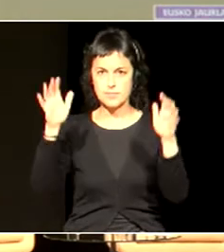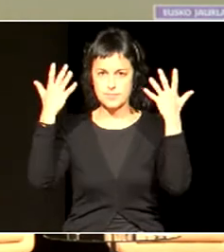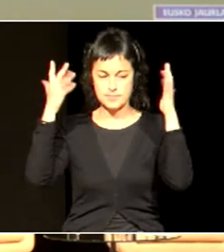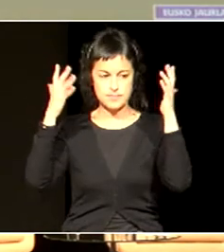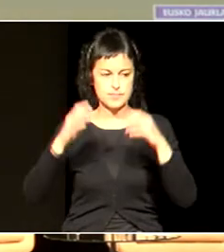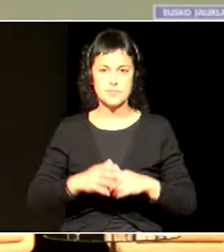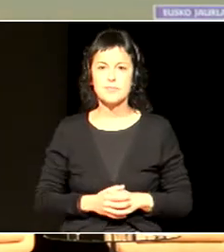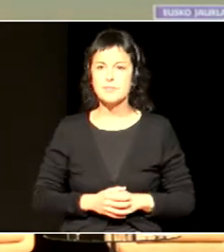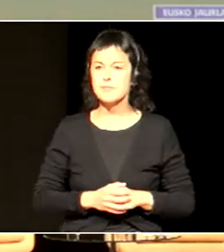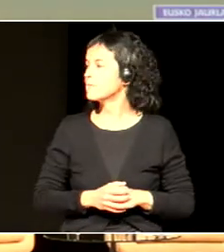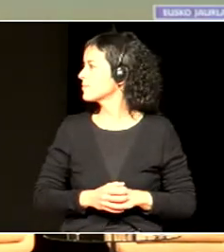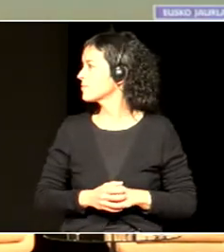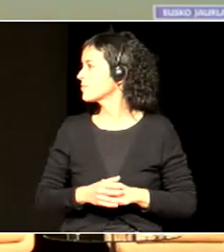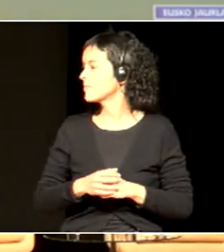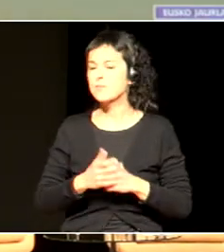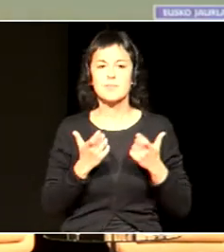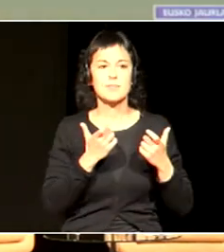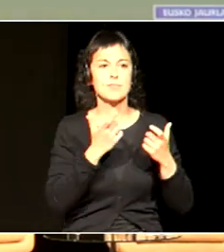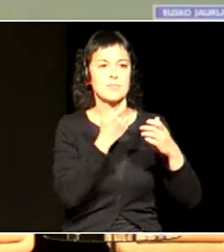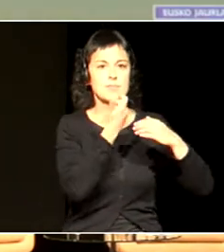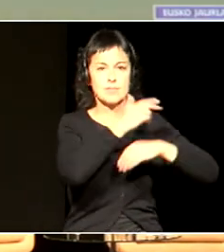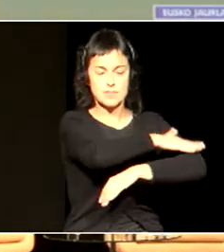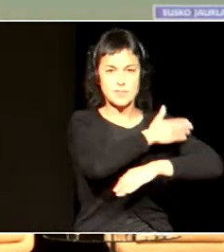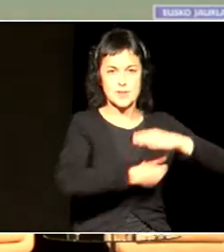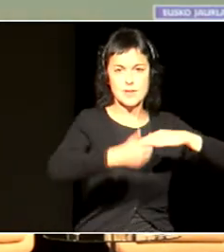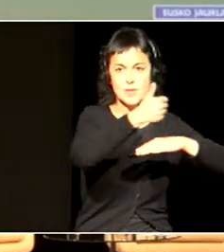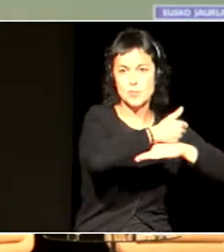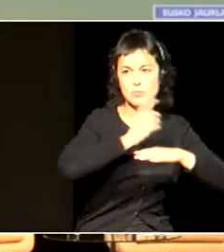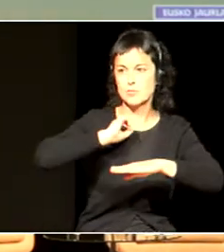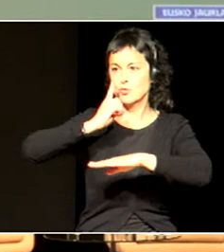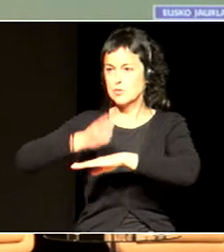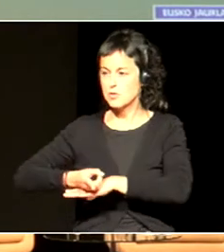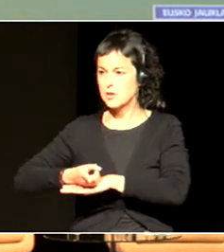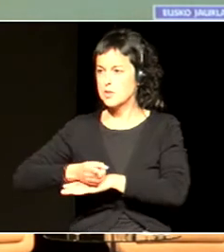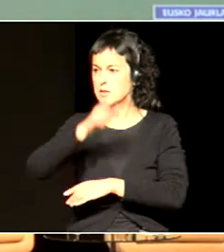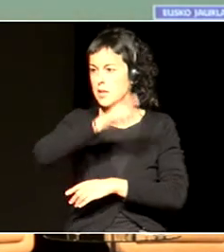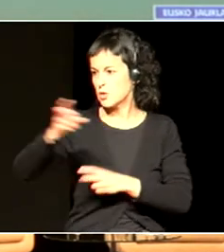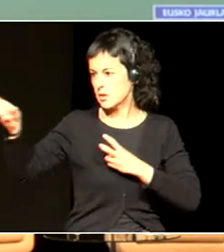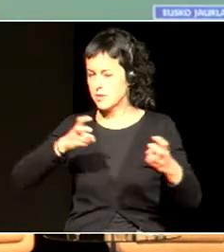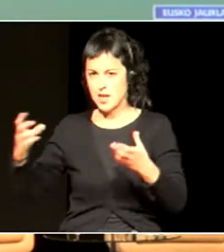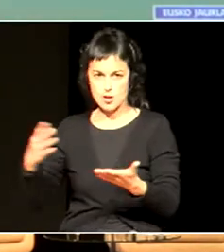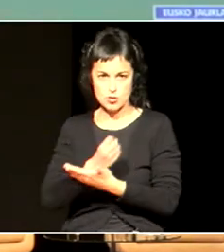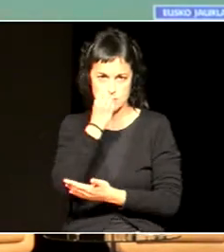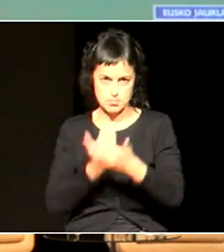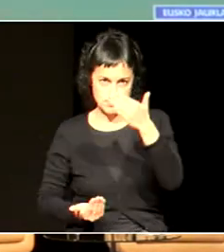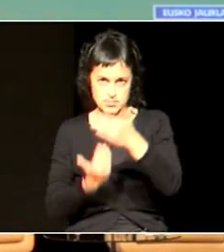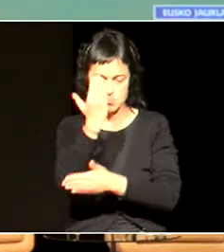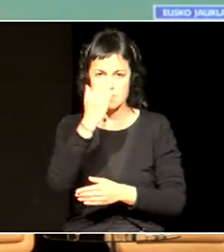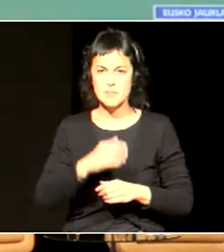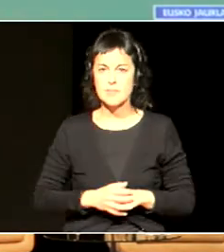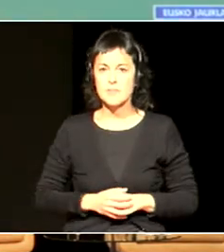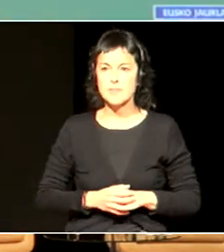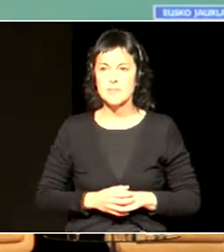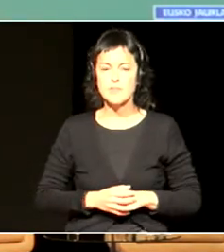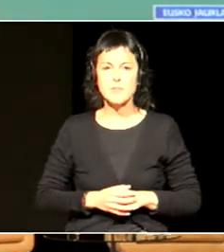Zailburu ordea, zuzendaria, gerturatu zareten guztioi egunon. Emakume eta